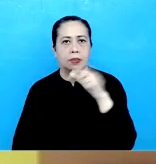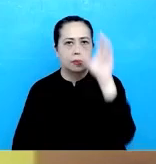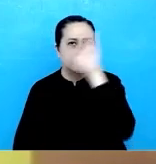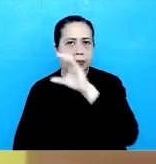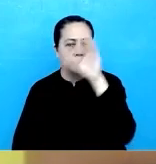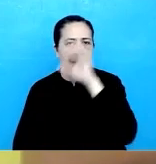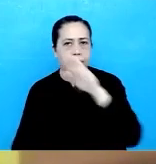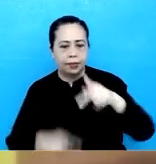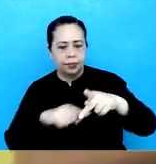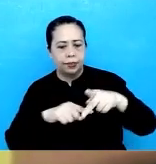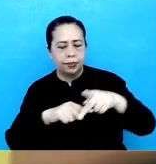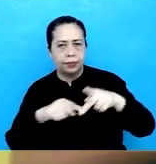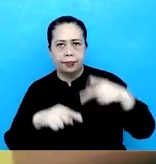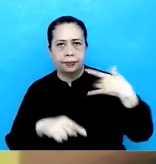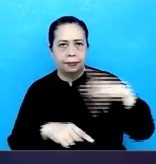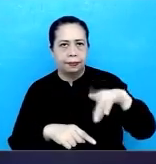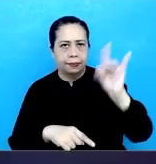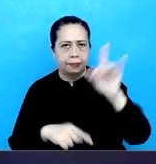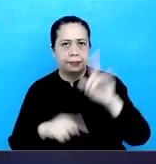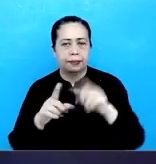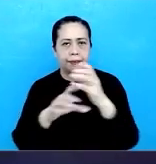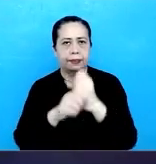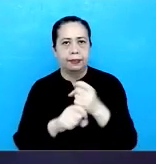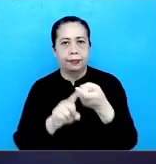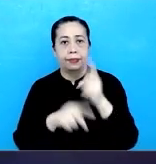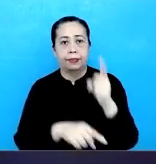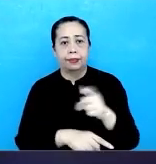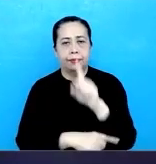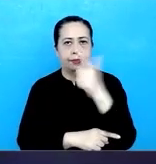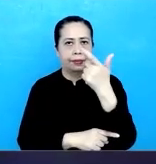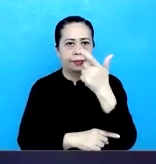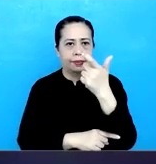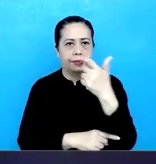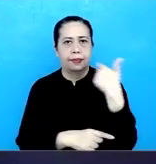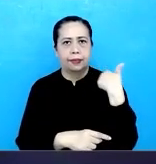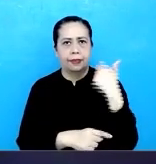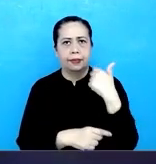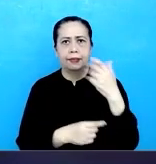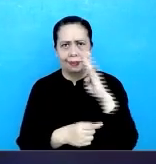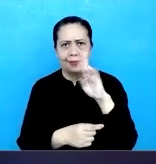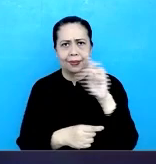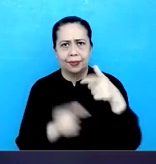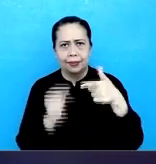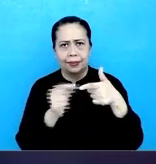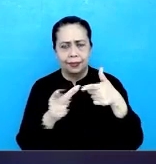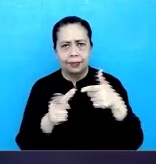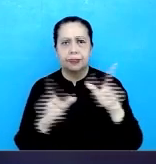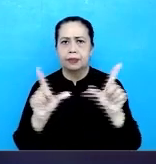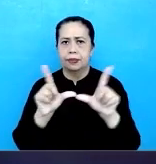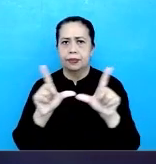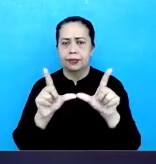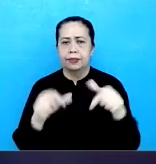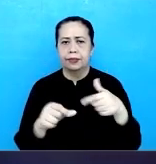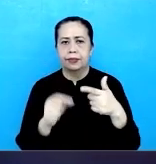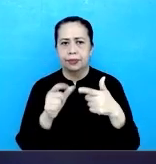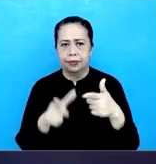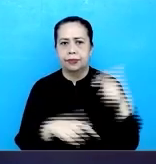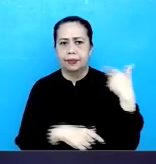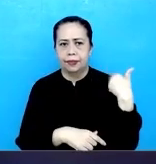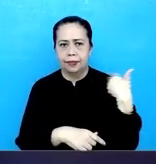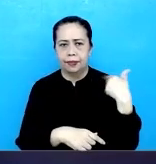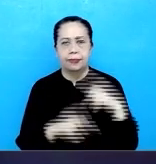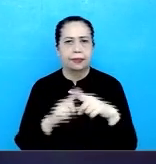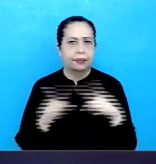na ginamit ng suspect pero nakuha mula sa kanya ang isang baril na kargado ng mga bala. Lisensyado naman daw ang baril ng suspect. Yun nga